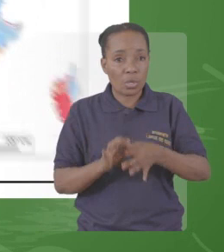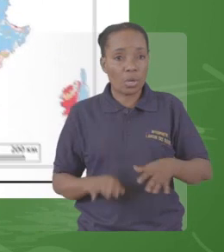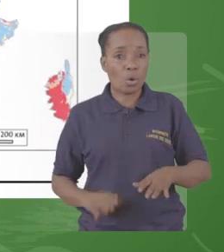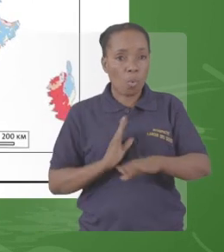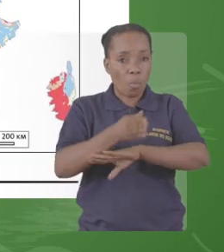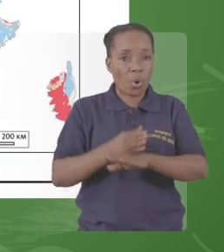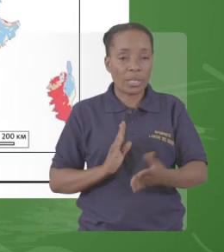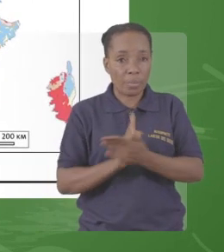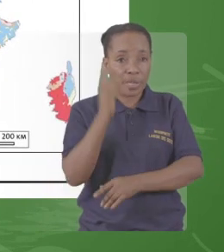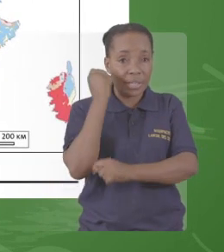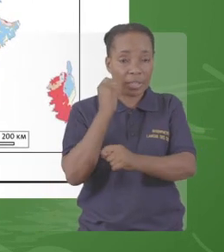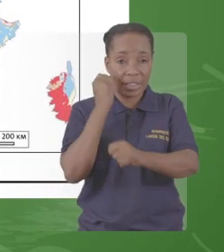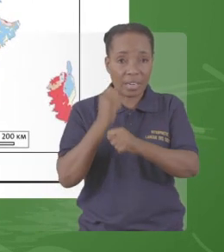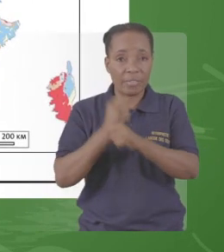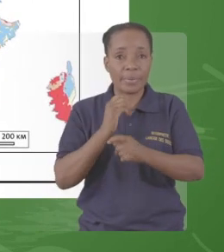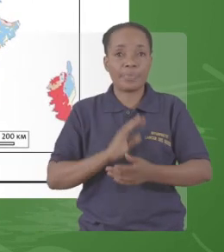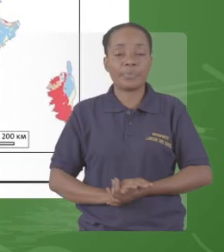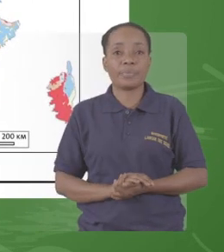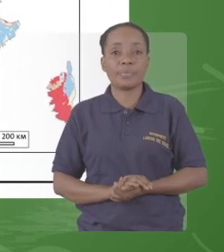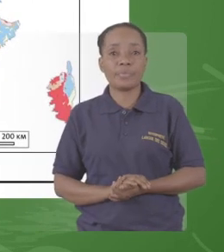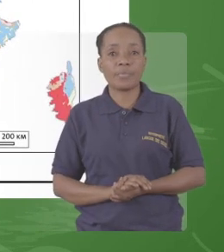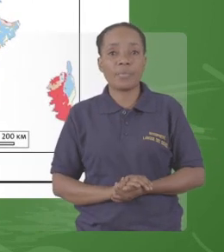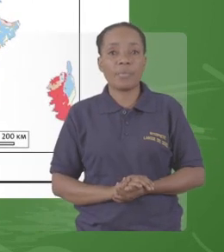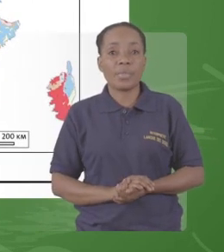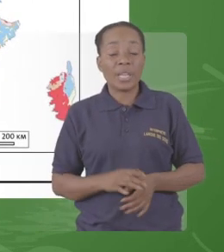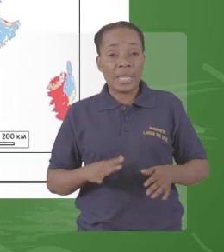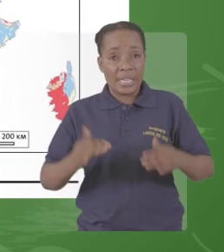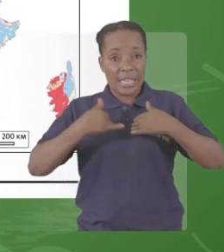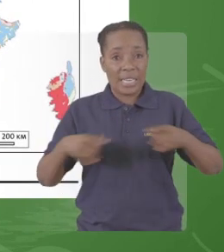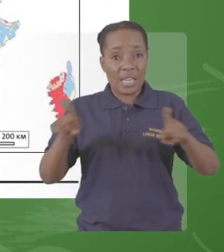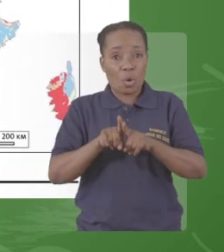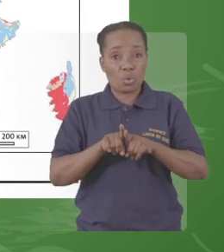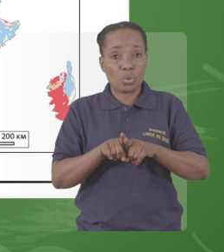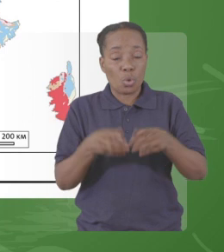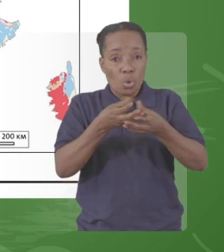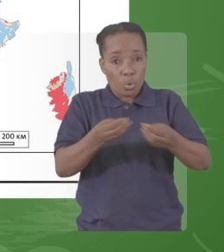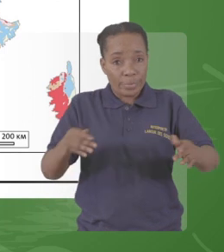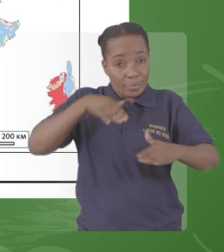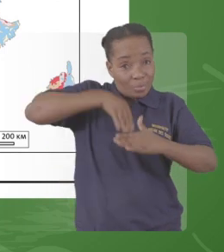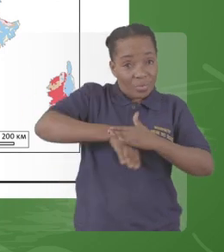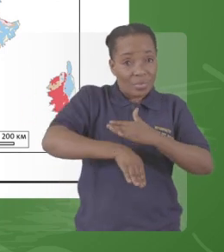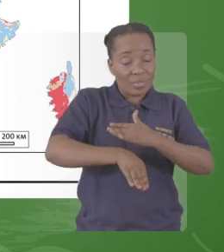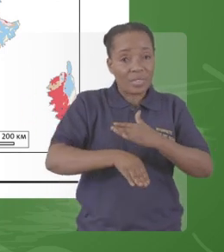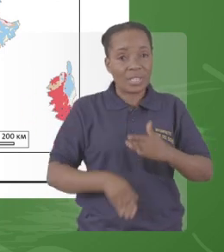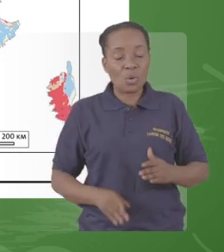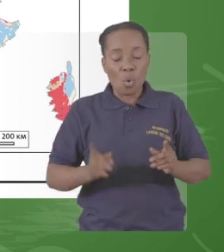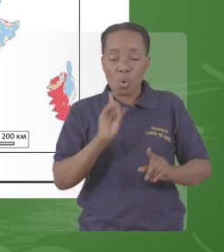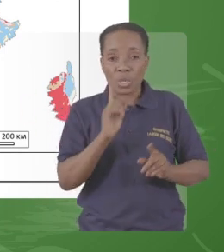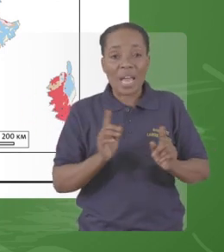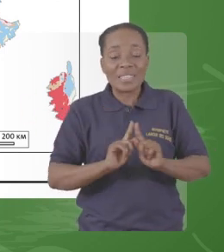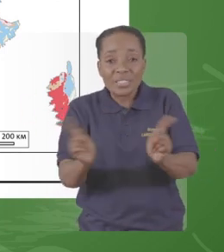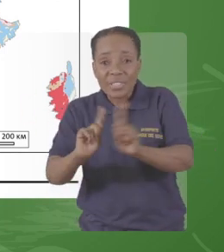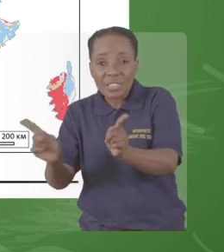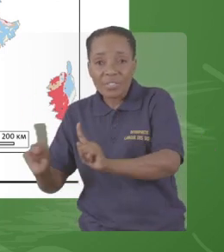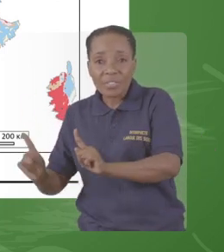Ce cadre naturel offre aussi un sous-sol de diverses ressources naturelles.